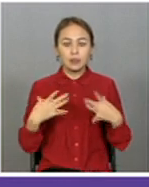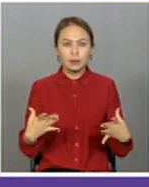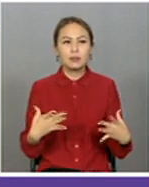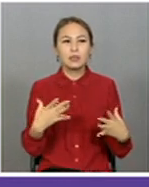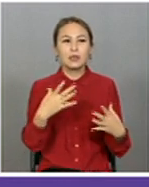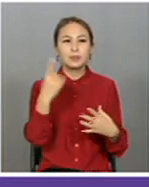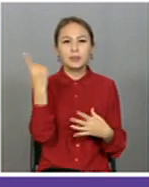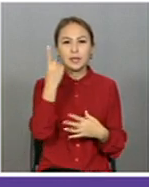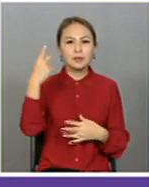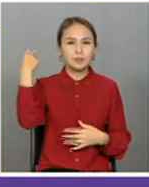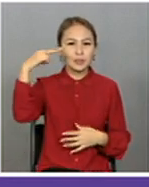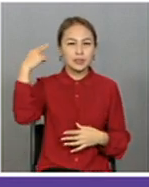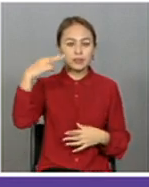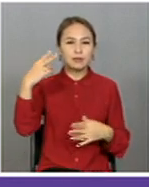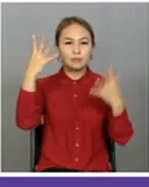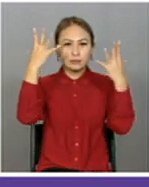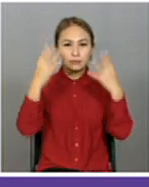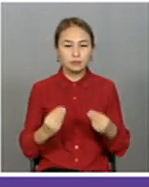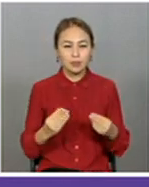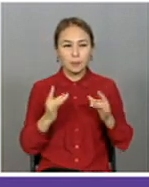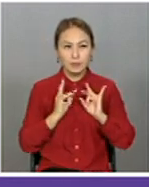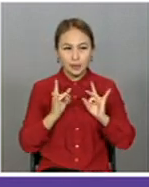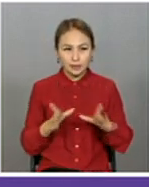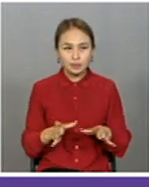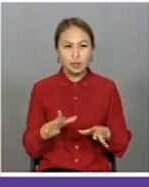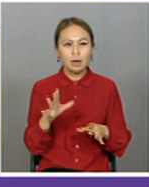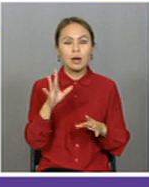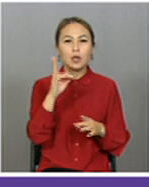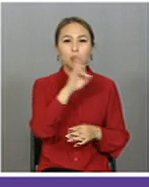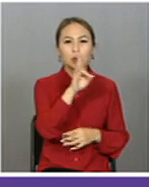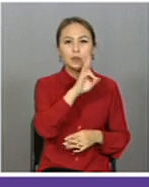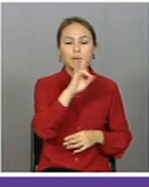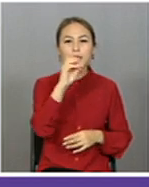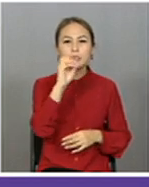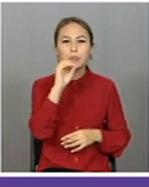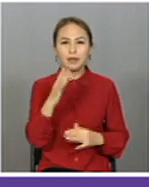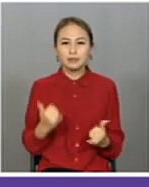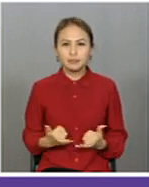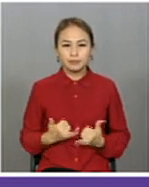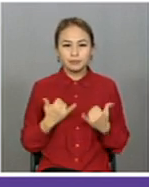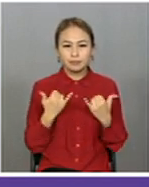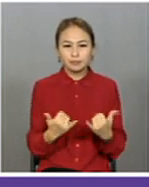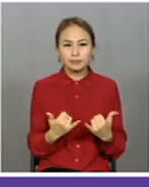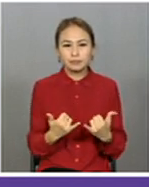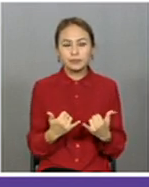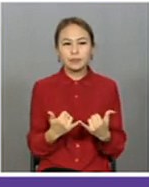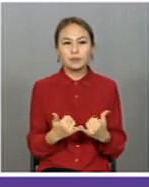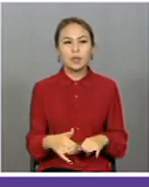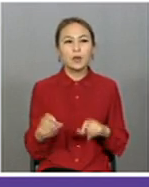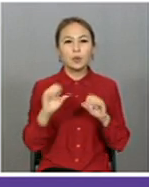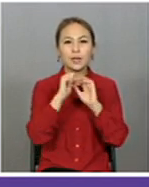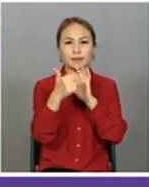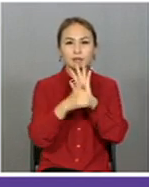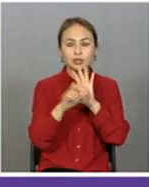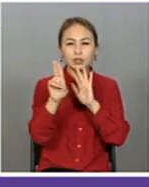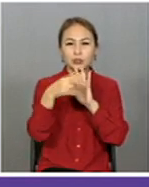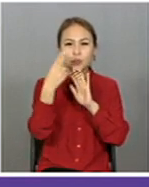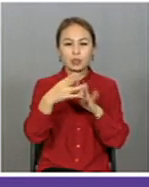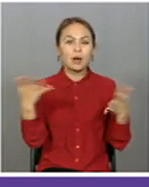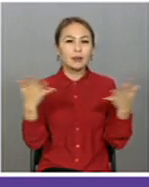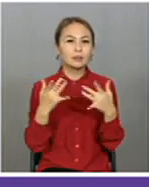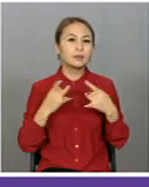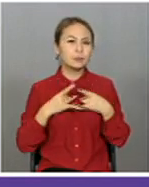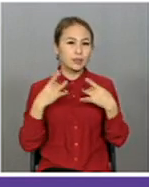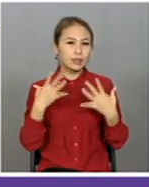тұңғыш президент күні. Тұңғыш президент Нұрсұлтан Әбішұлы Назарбаев. 16-шы желтоқсан қандай мереке